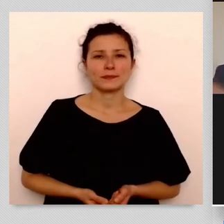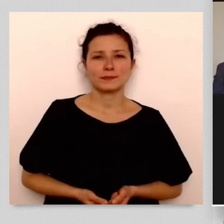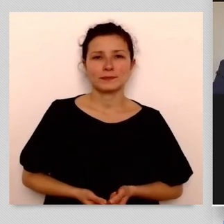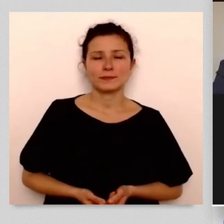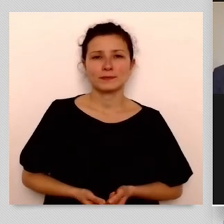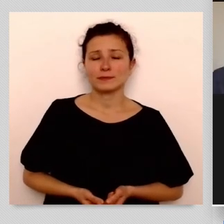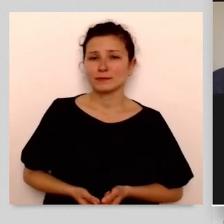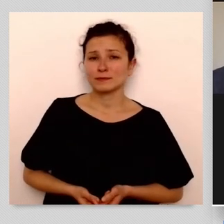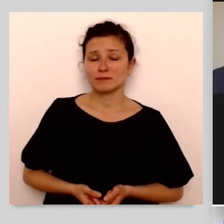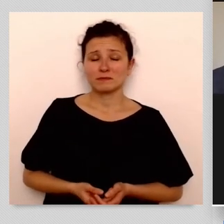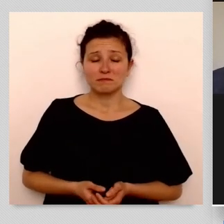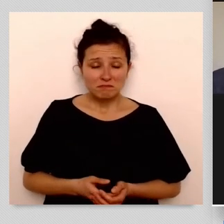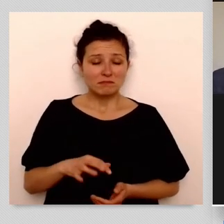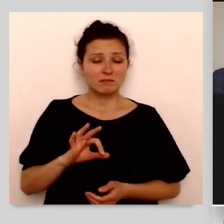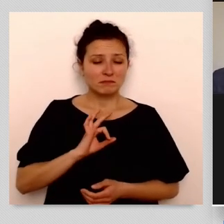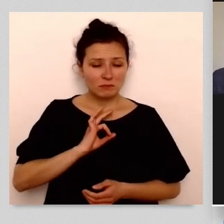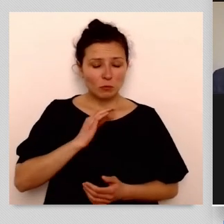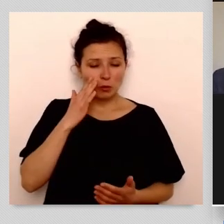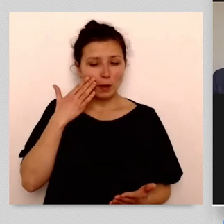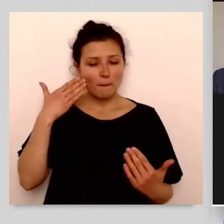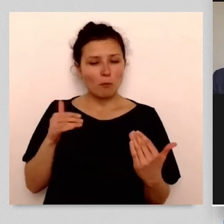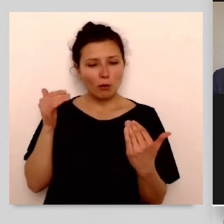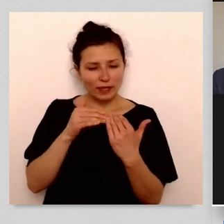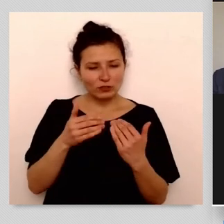Mój ten realizm polityczny w polityce zagranicznej